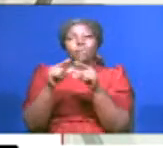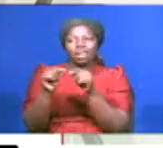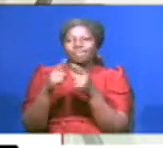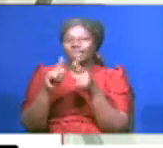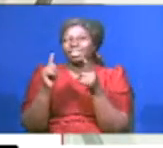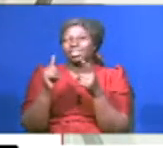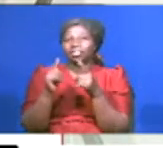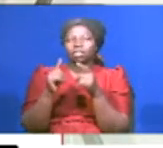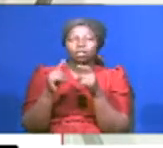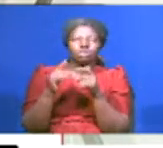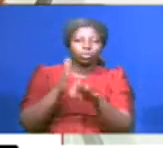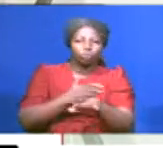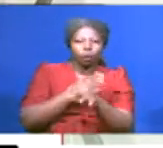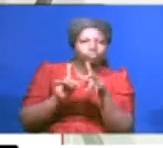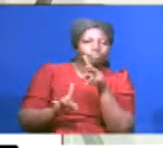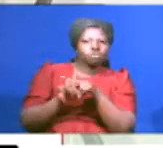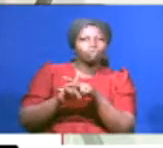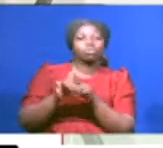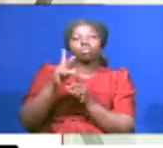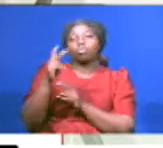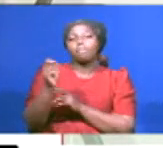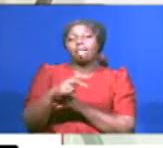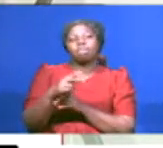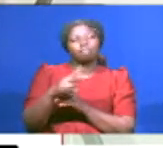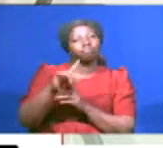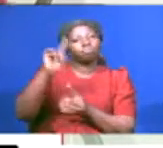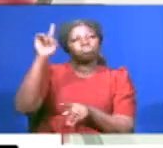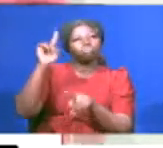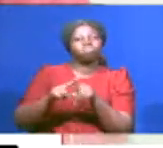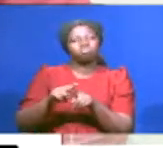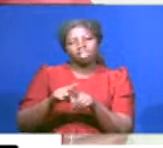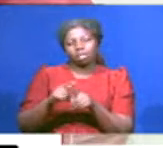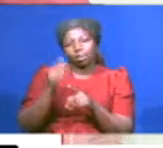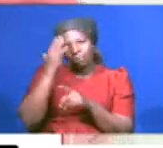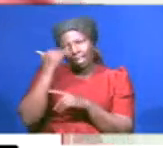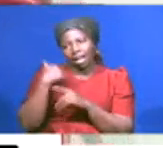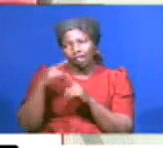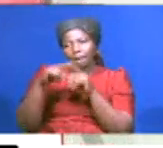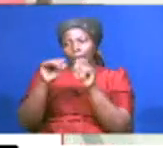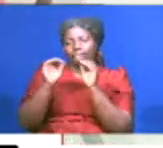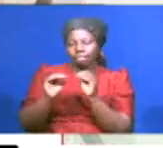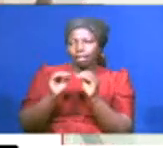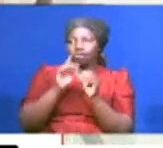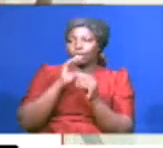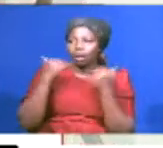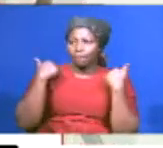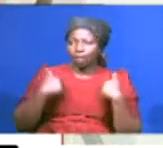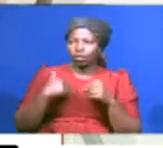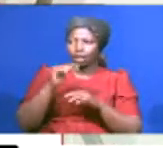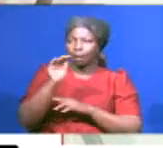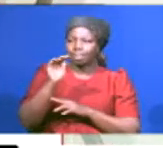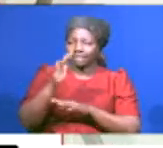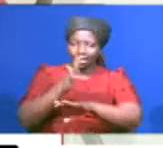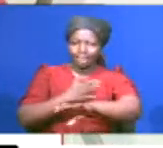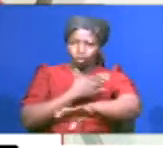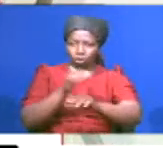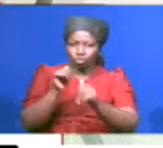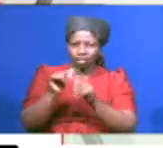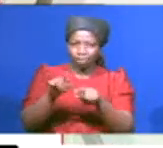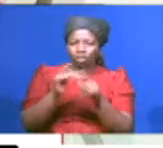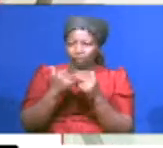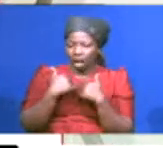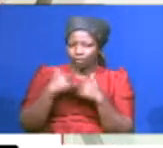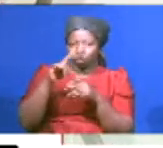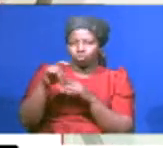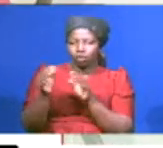two months later. Yeah. Kwa sababu haina message. So ningeweza kuomba nyimbo zao wanazotunga, wao wanaweka ni message.